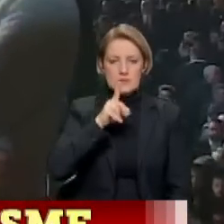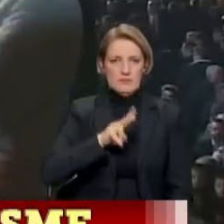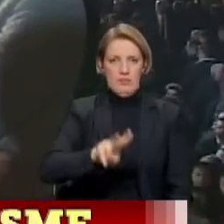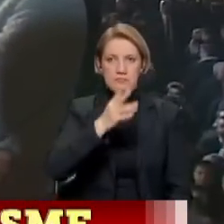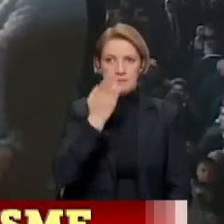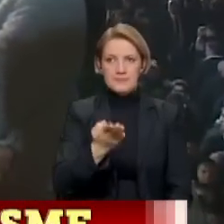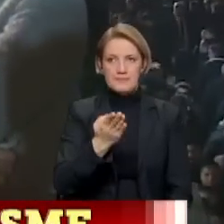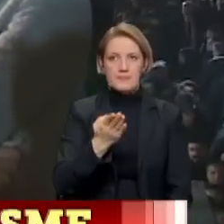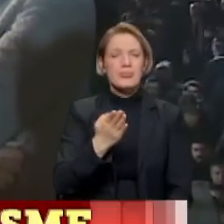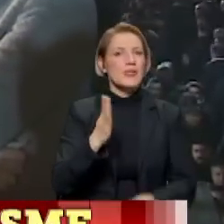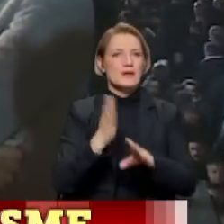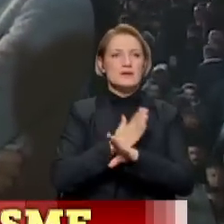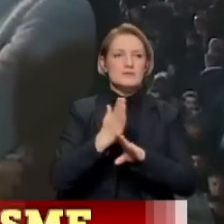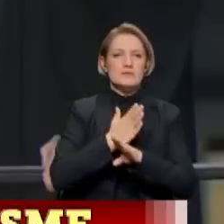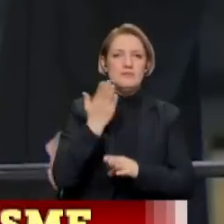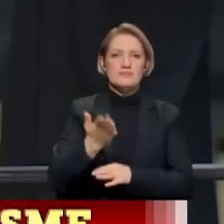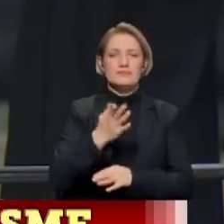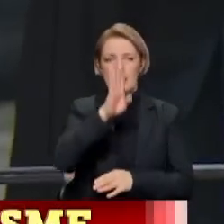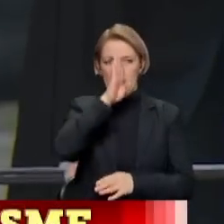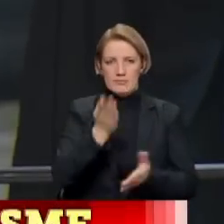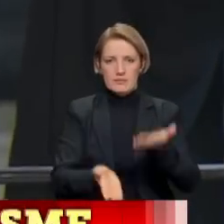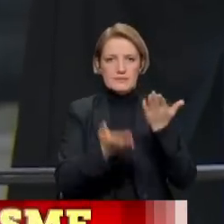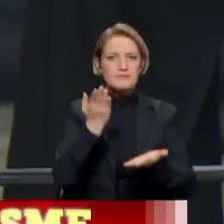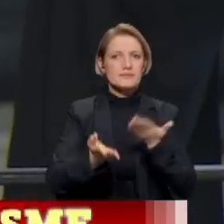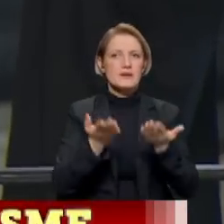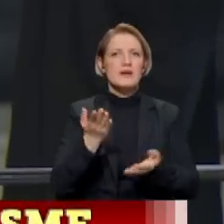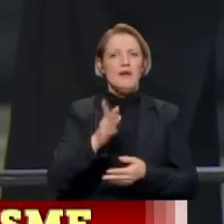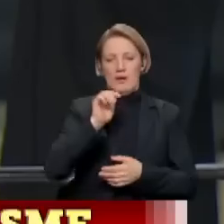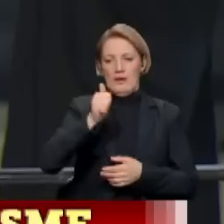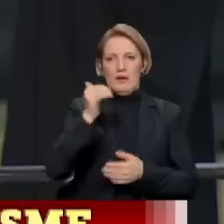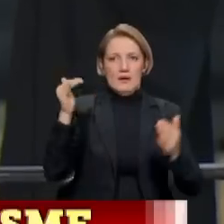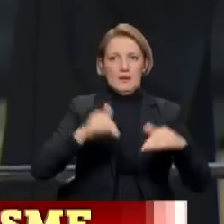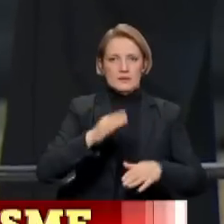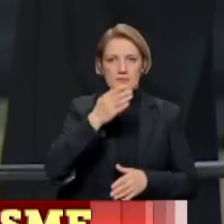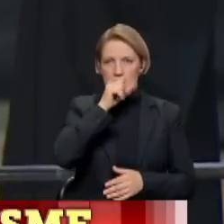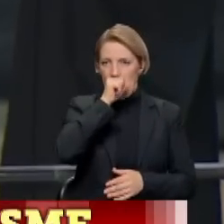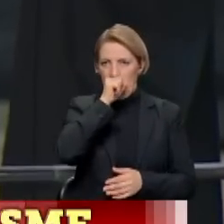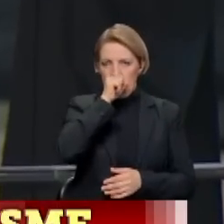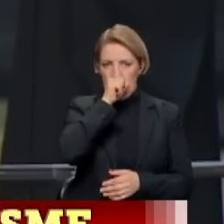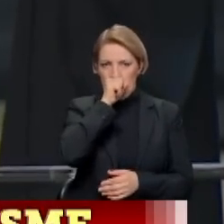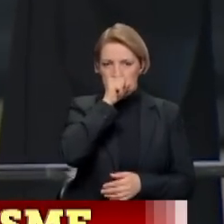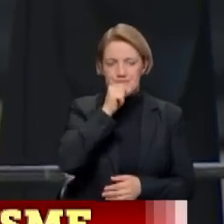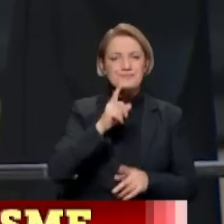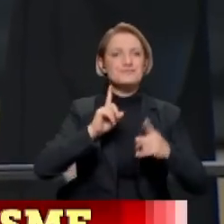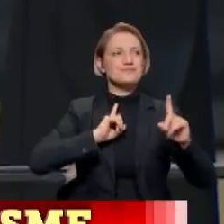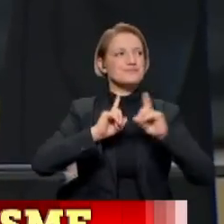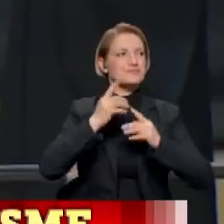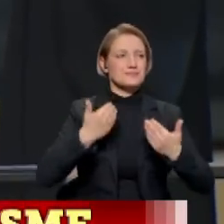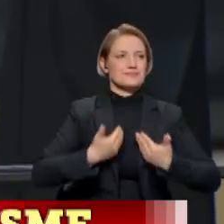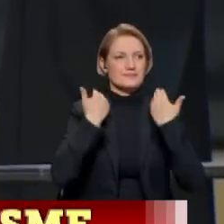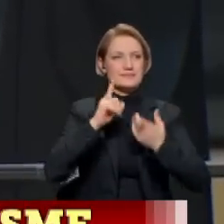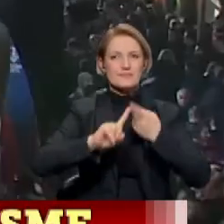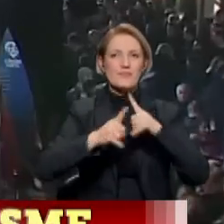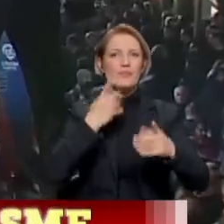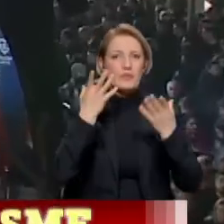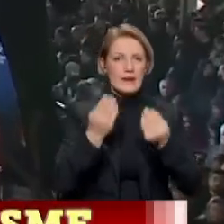yoldur. Çünkü adalet gün gelecek, yargıyı siyasallaştıranlara